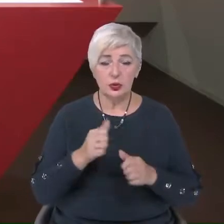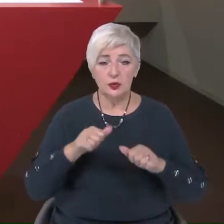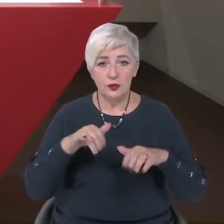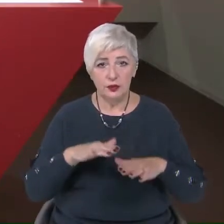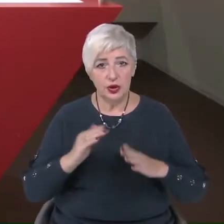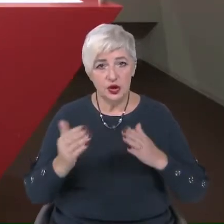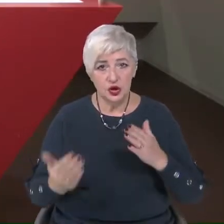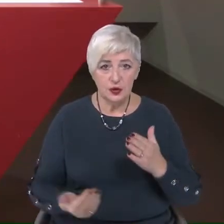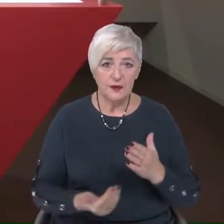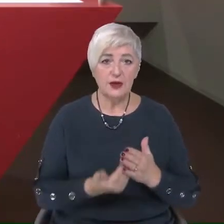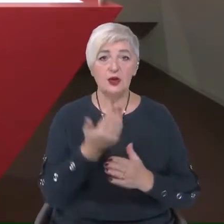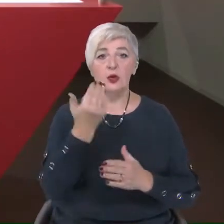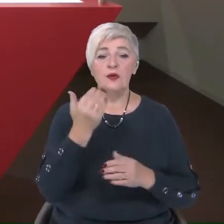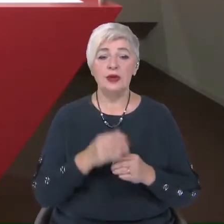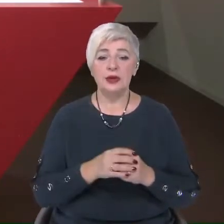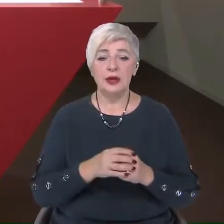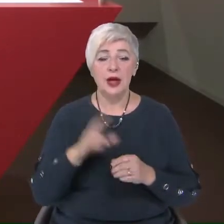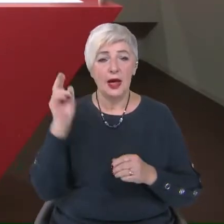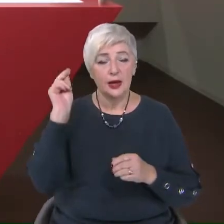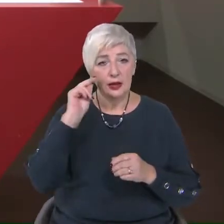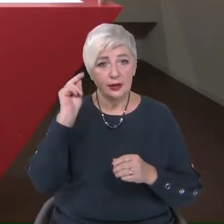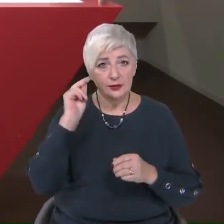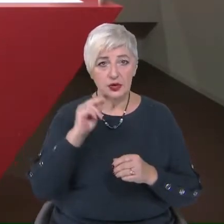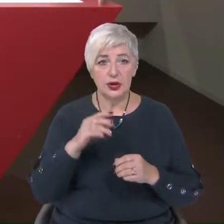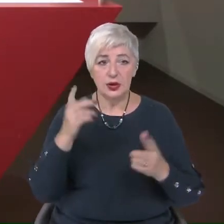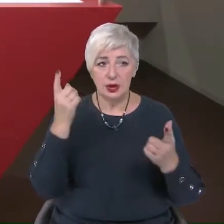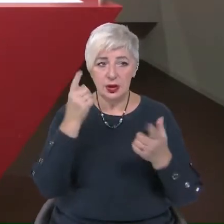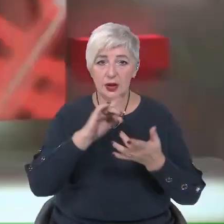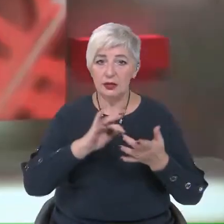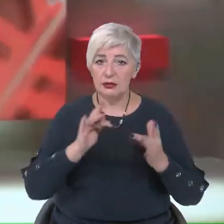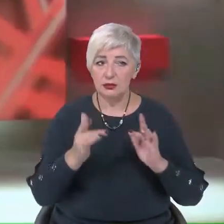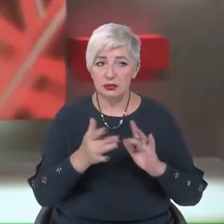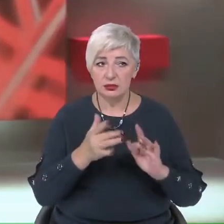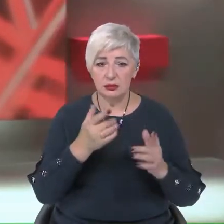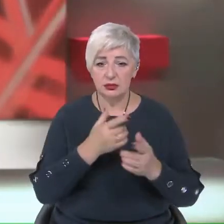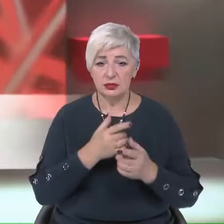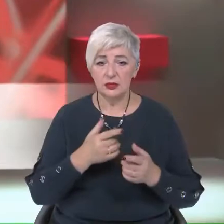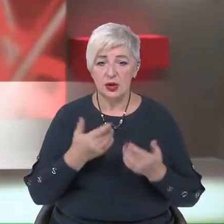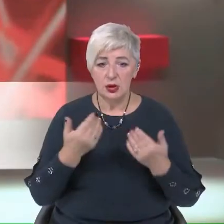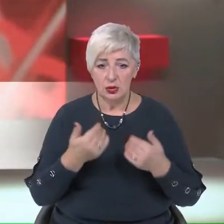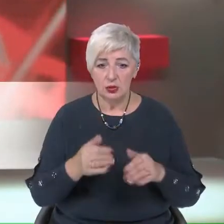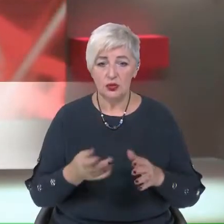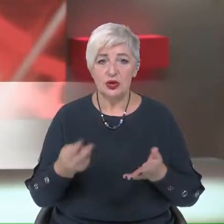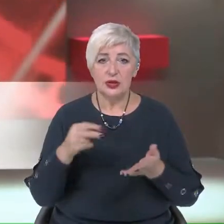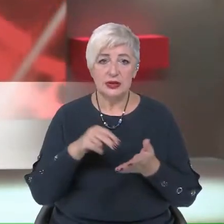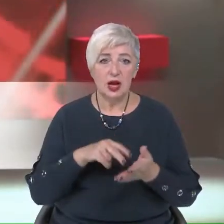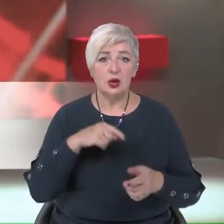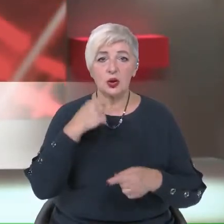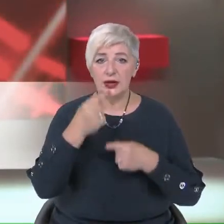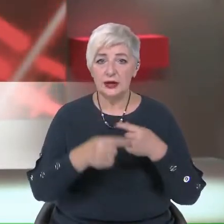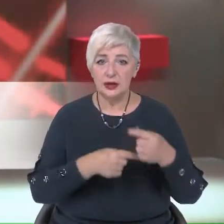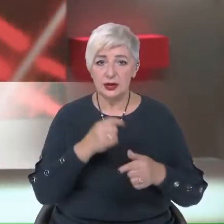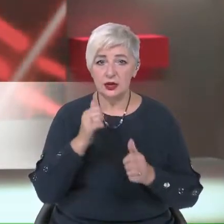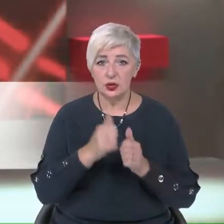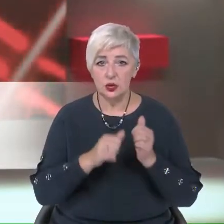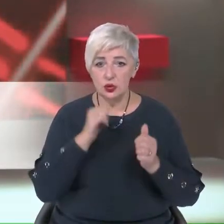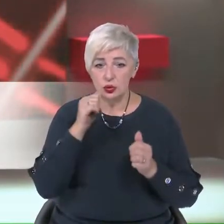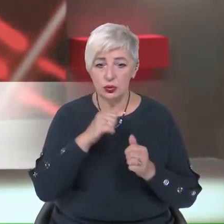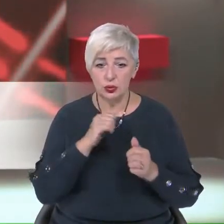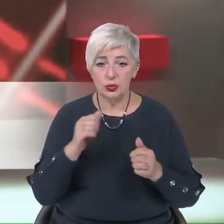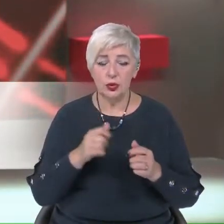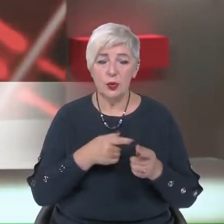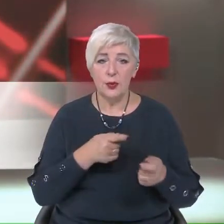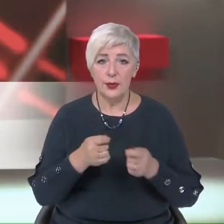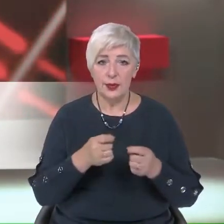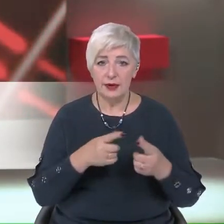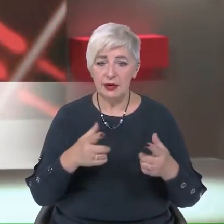відновити? Навчання інформаційним технологіям вже стало традиційним. Щороку управління з питань учасників